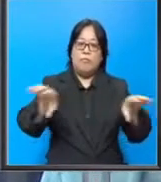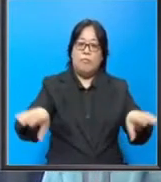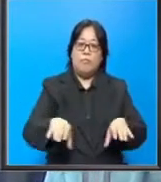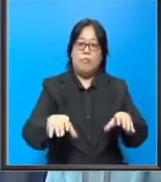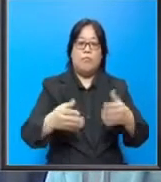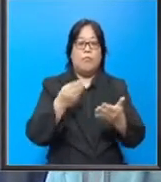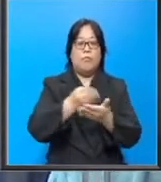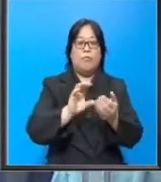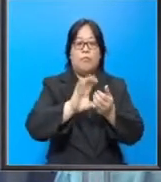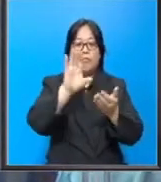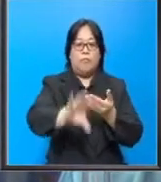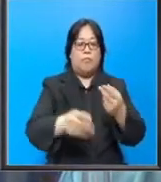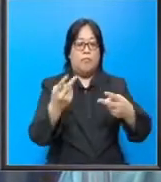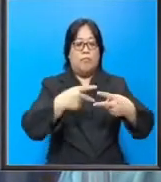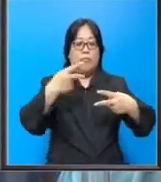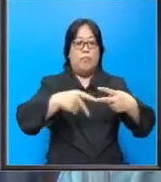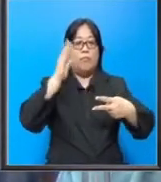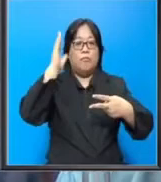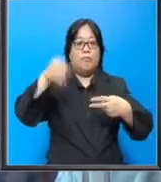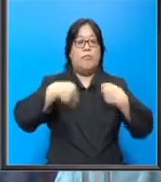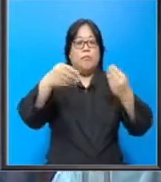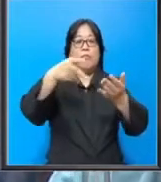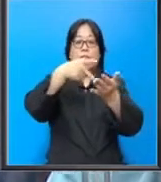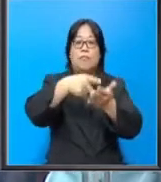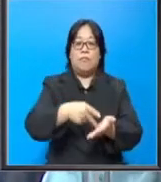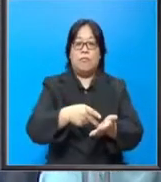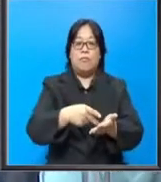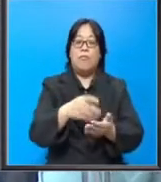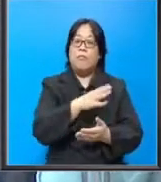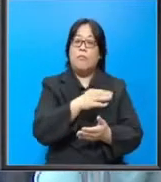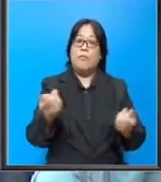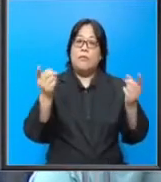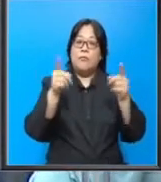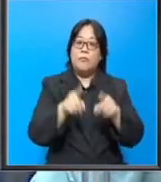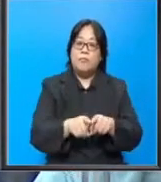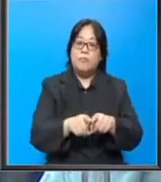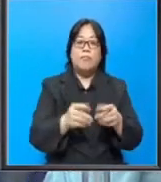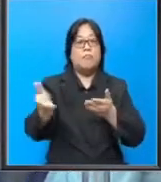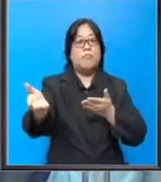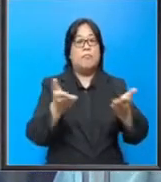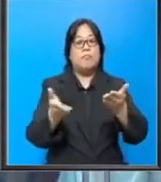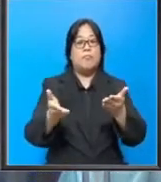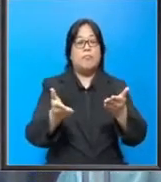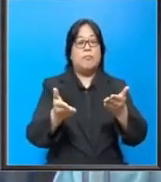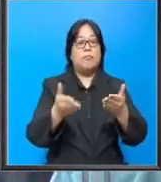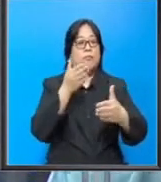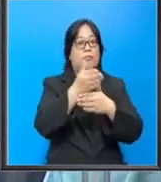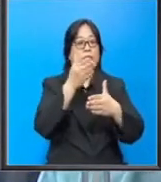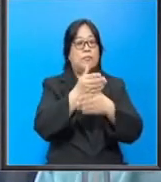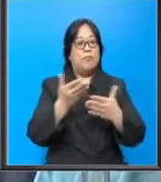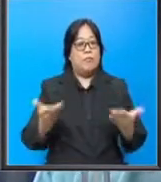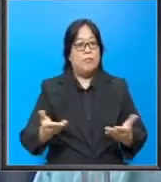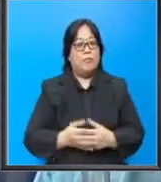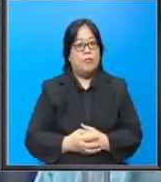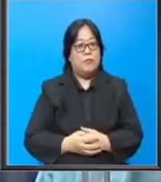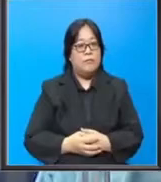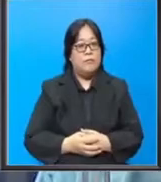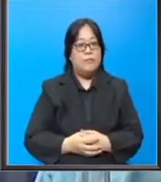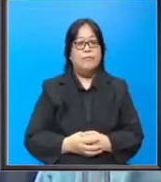peruntukan kedua butiran tersebut akan memberi kesan dan menyebabkan about macan akan terganggu